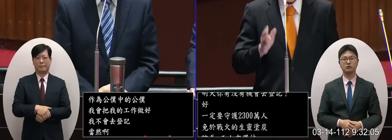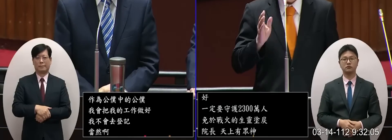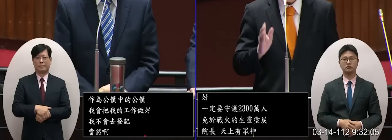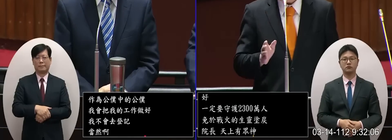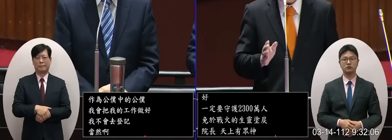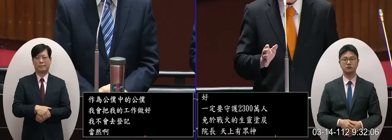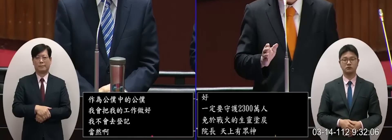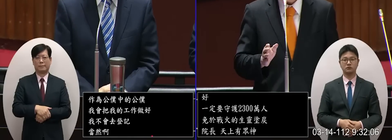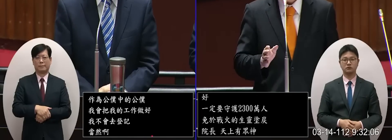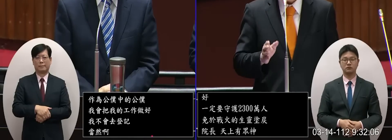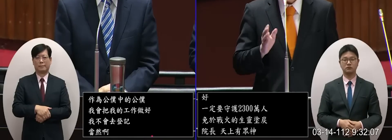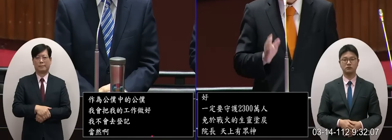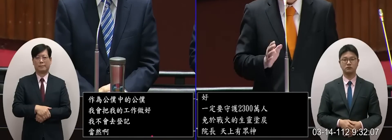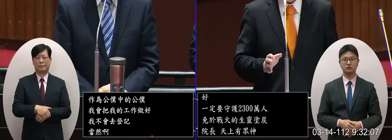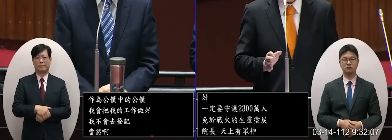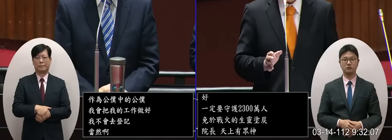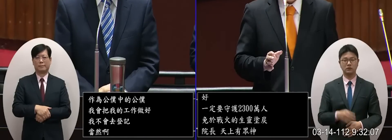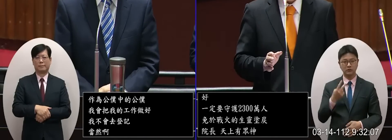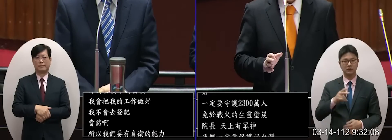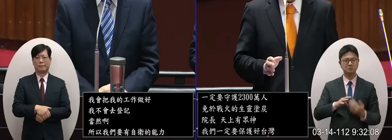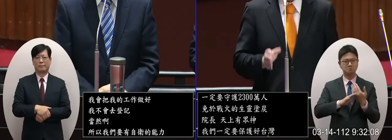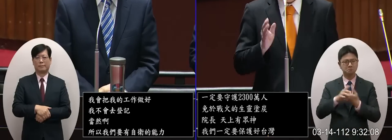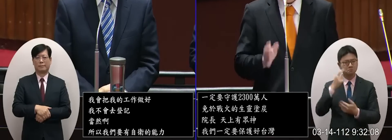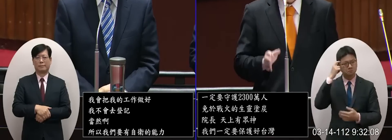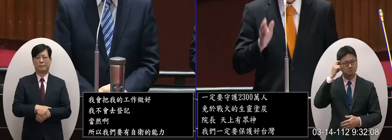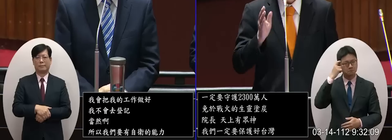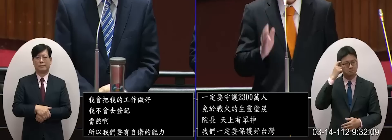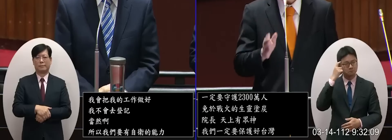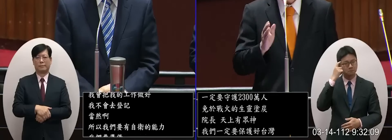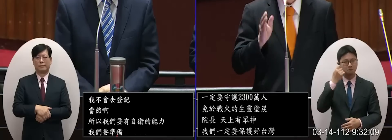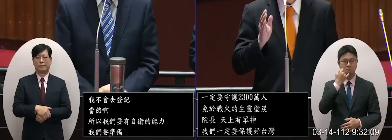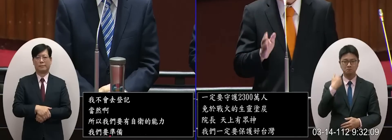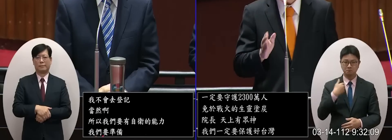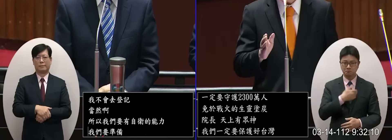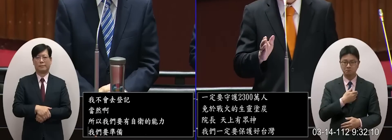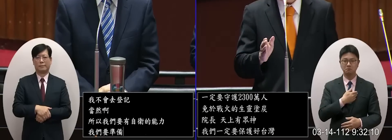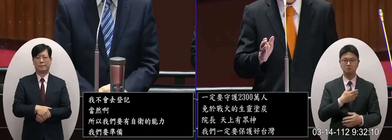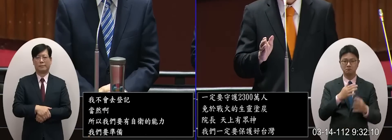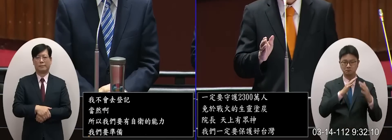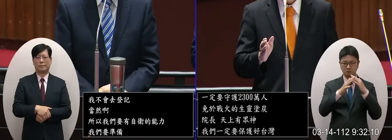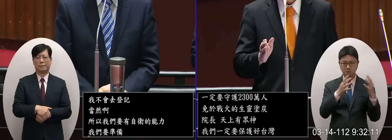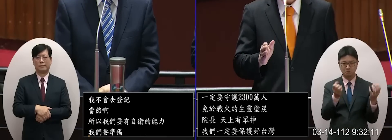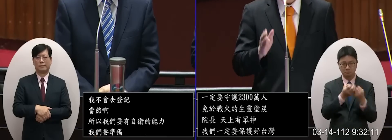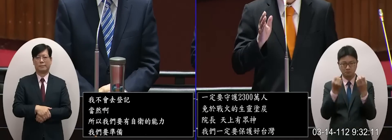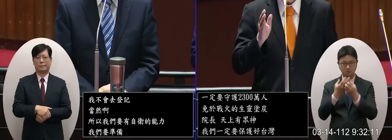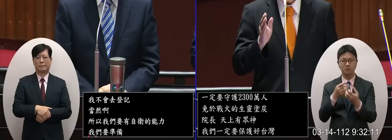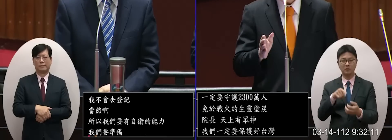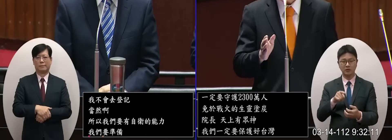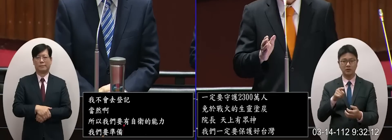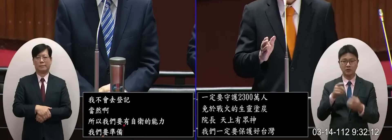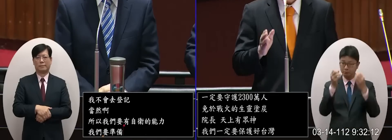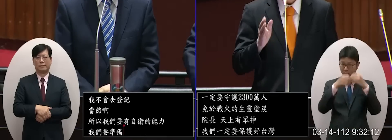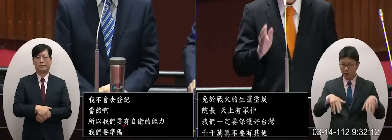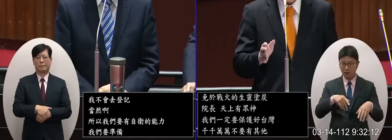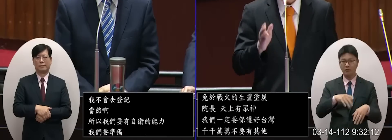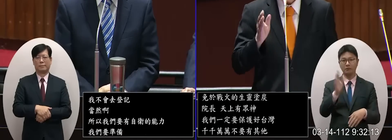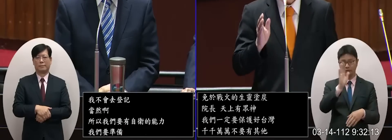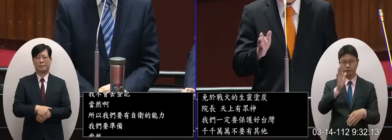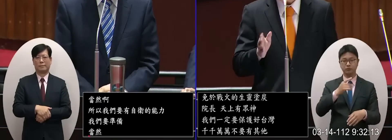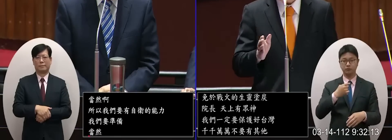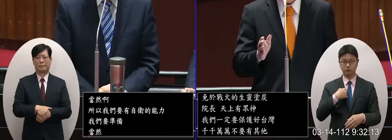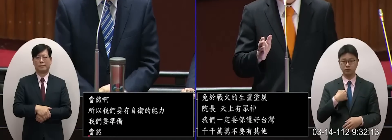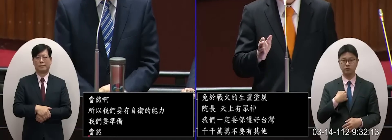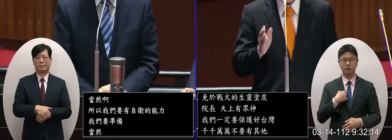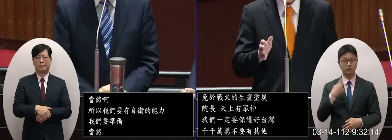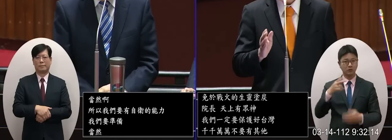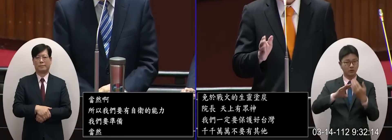不要有其他任何可能发生战争的情况，我们一定不要当